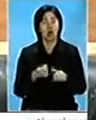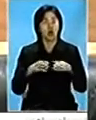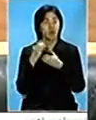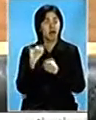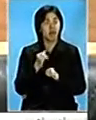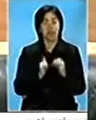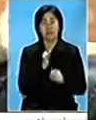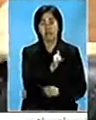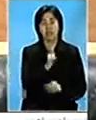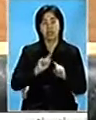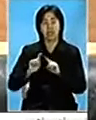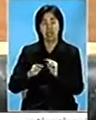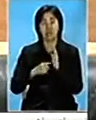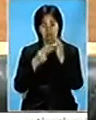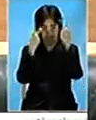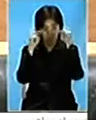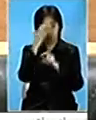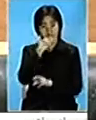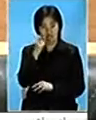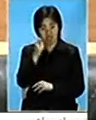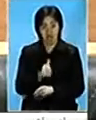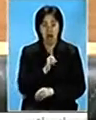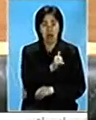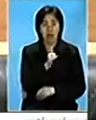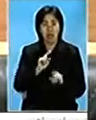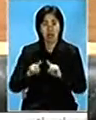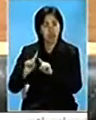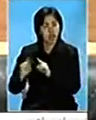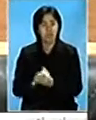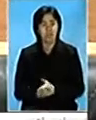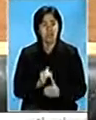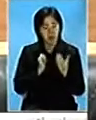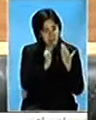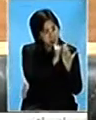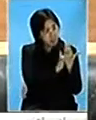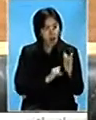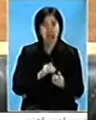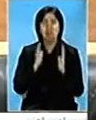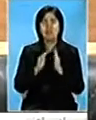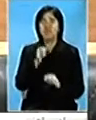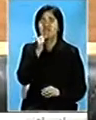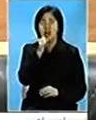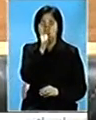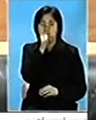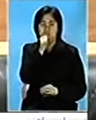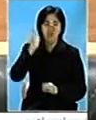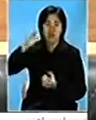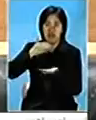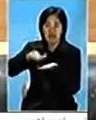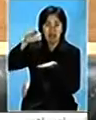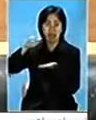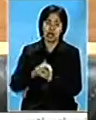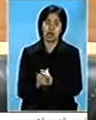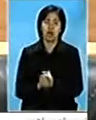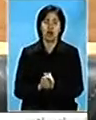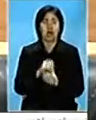ไปที่ไหนอย่างเช่นท่านนายกอภิสิทธิ์เนี่ยไปไหนก็ยังถูกไล่ถูกทำร้ายอย่างเงี้ยดิฉันคิดว่าแล้วประเ